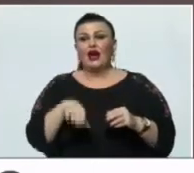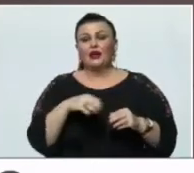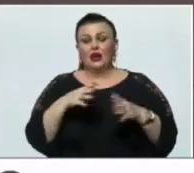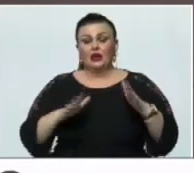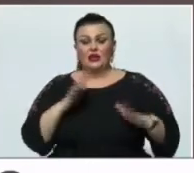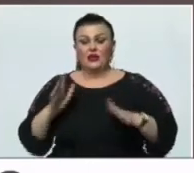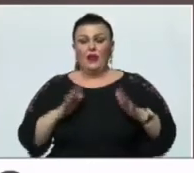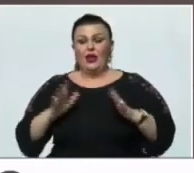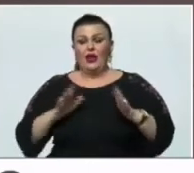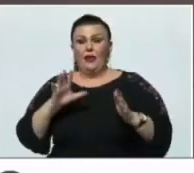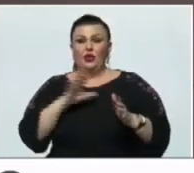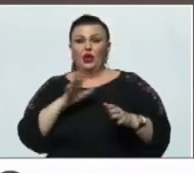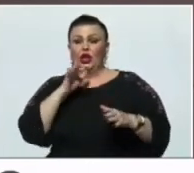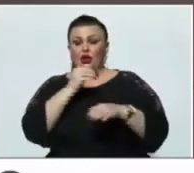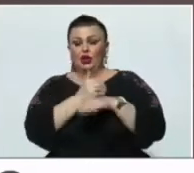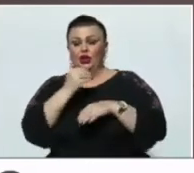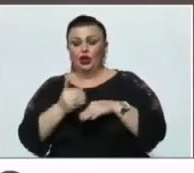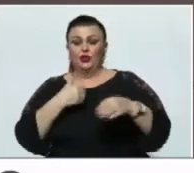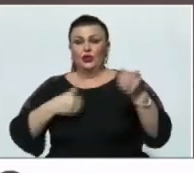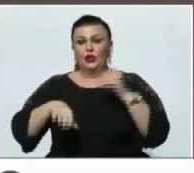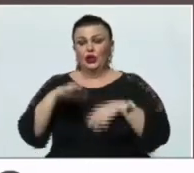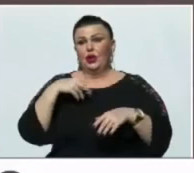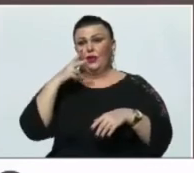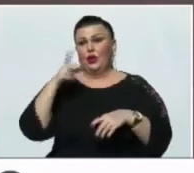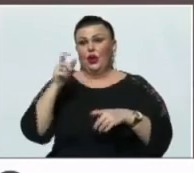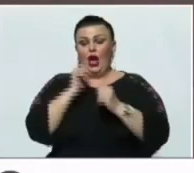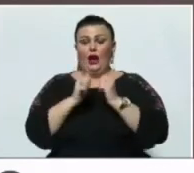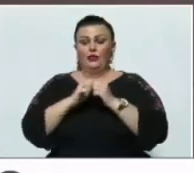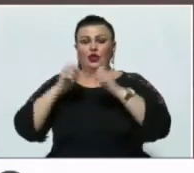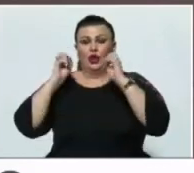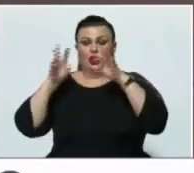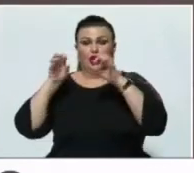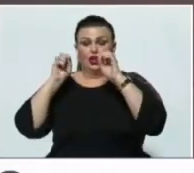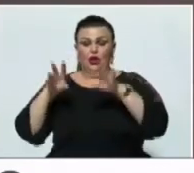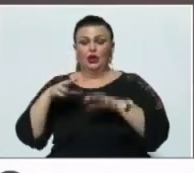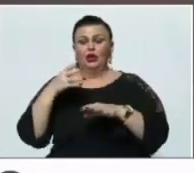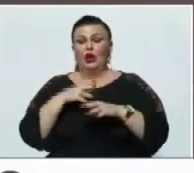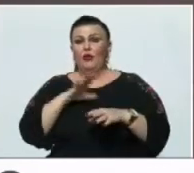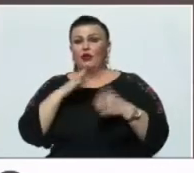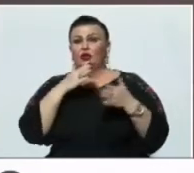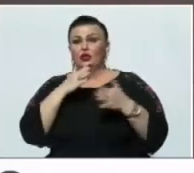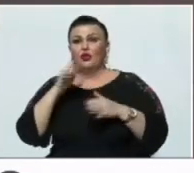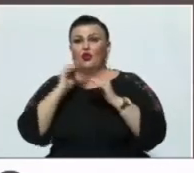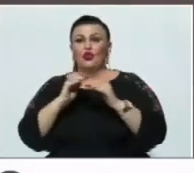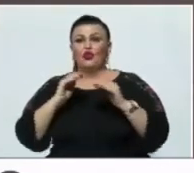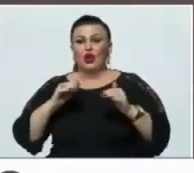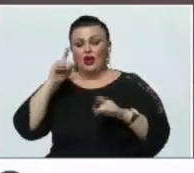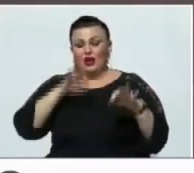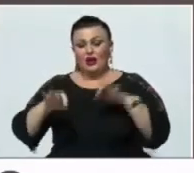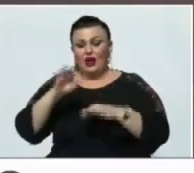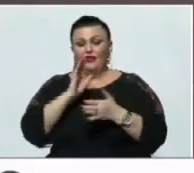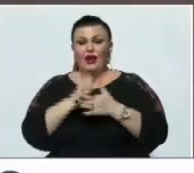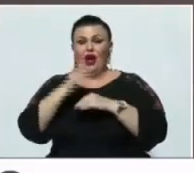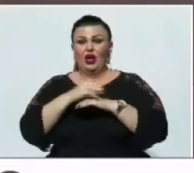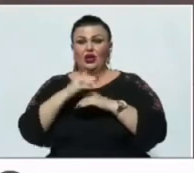olan, bəzən biz geç saatlardan da işdən gedəndə mən görürəm ki, orada həmişə işıq yanır. Sonra soruşuram, deyirlər ki, uşaqların layihələri var, axşam